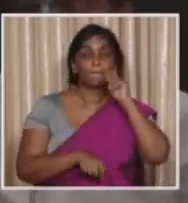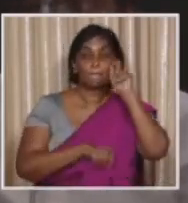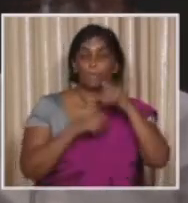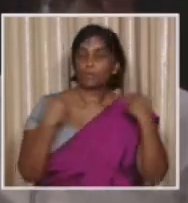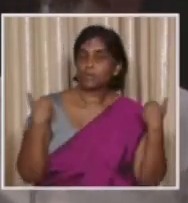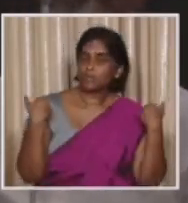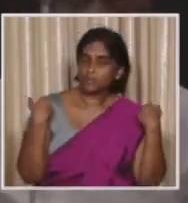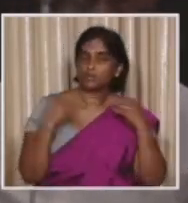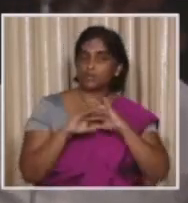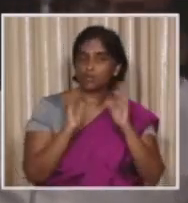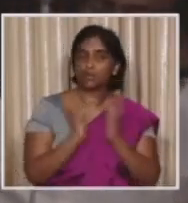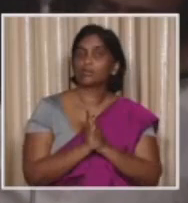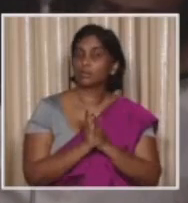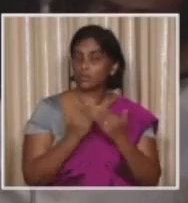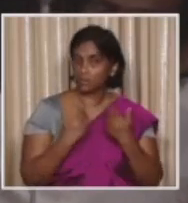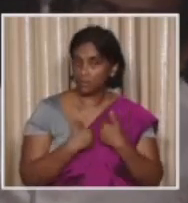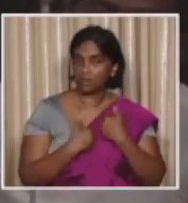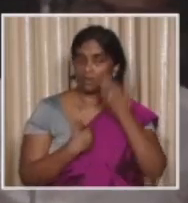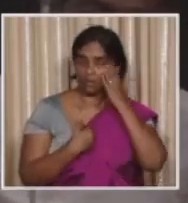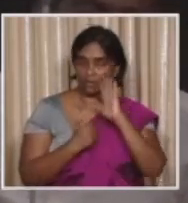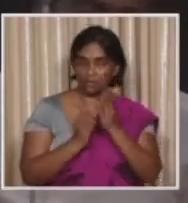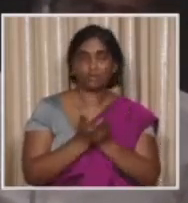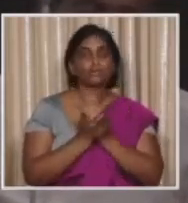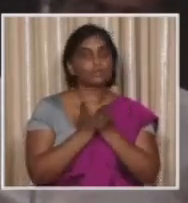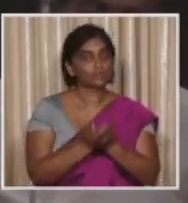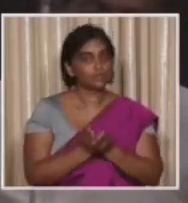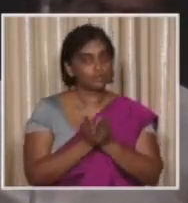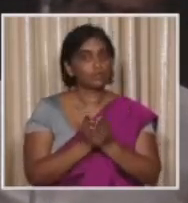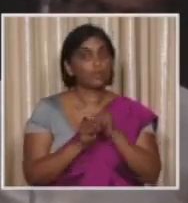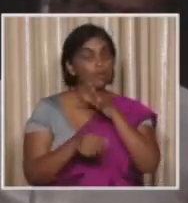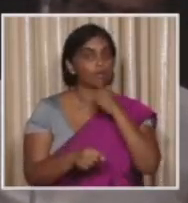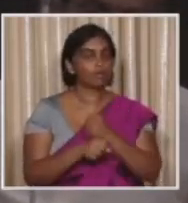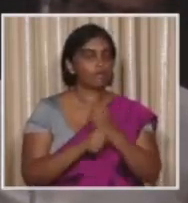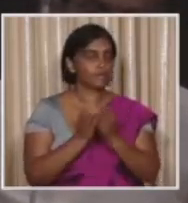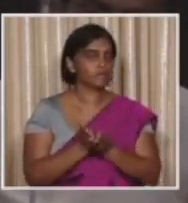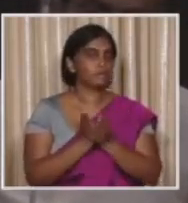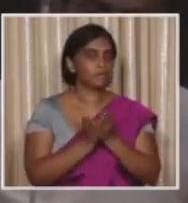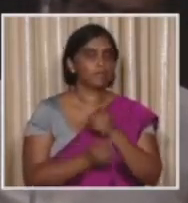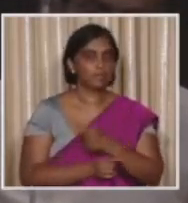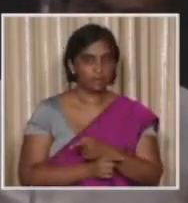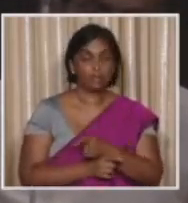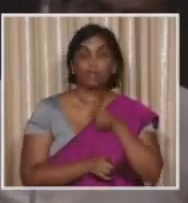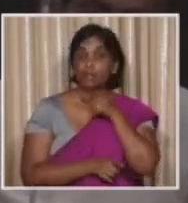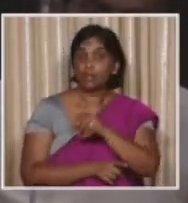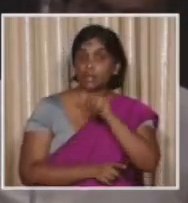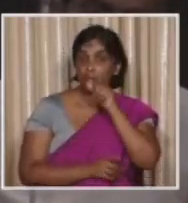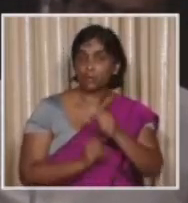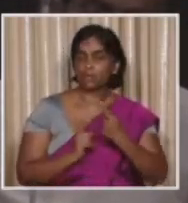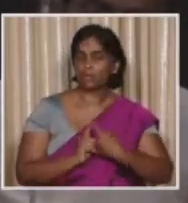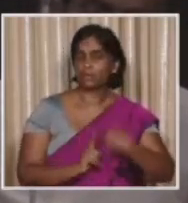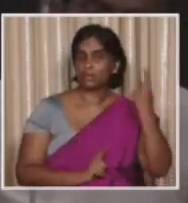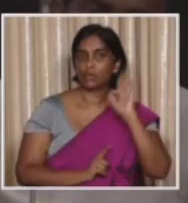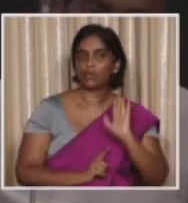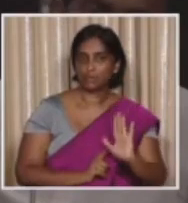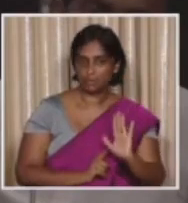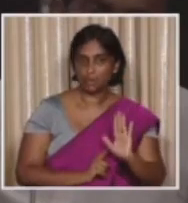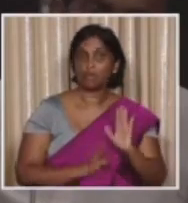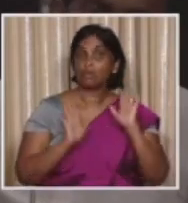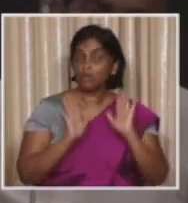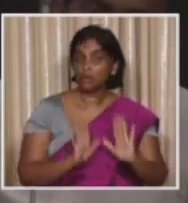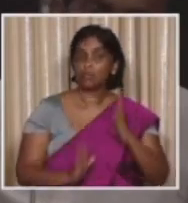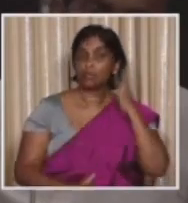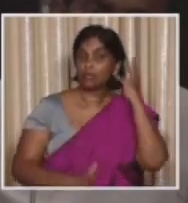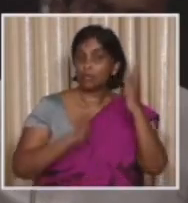මිනිස්ත්‍රමය අපේ තියෙන ස්වභාවික සම්පත් මෙන්න රාජ්‍ය සම්පත් මේවා තමයි අපි වැඩි දියුණු කරන්න ඕන. හැබැයි